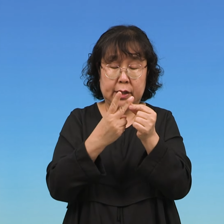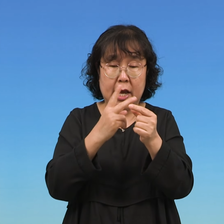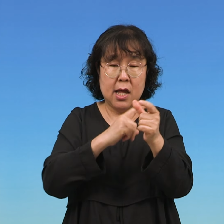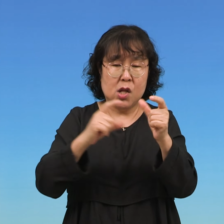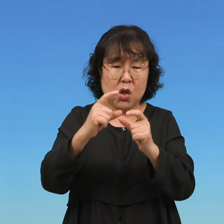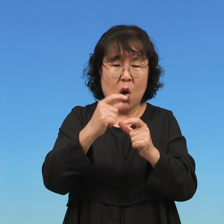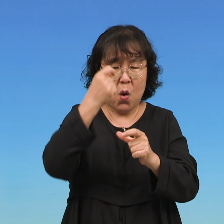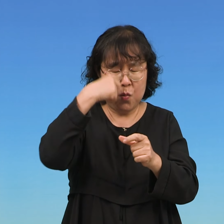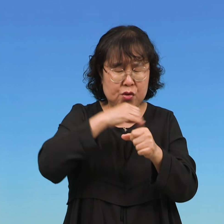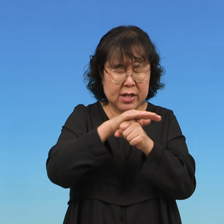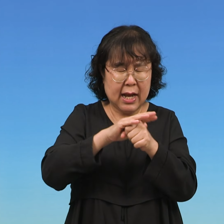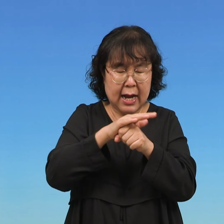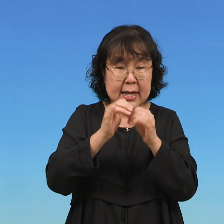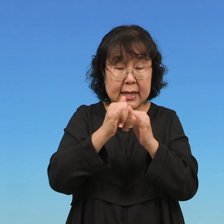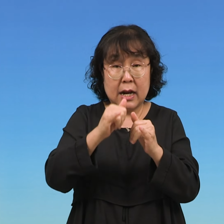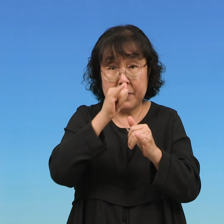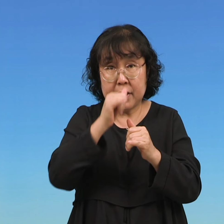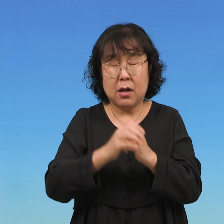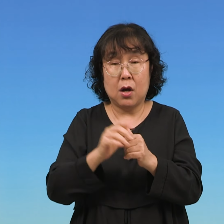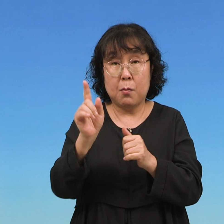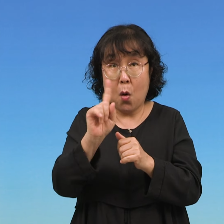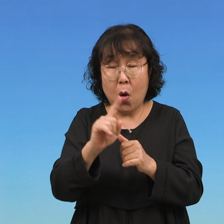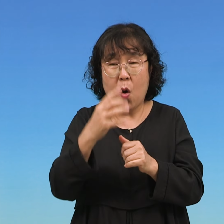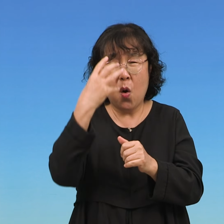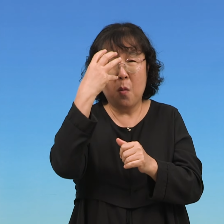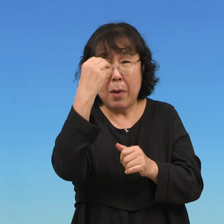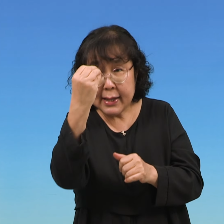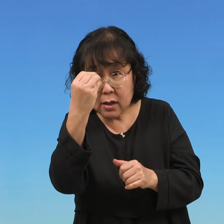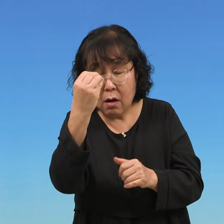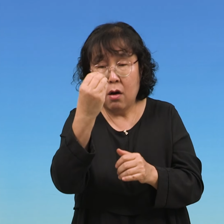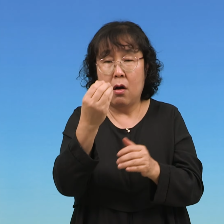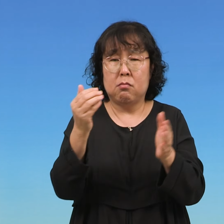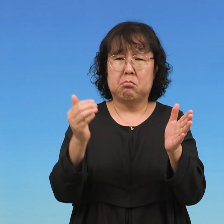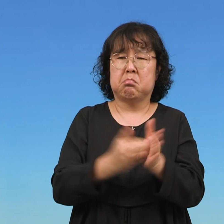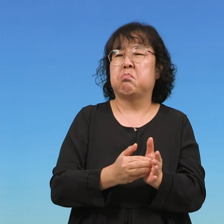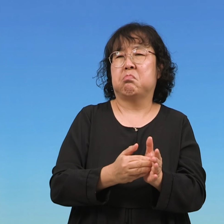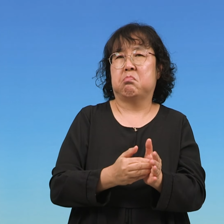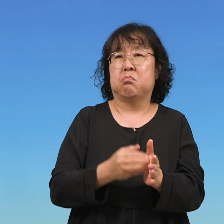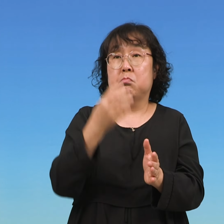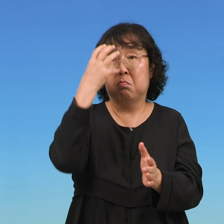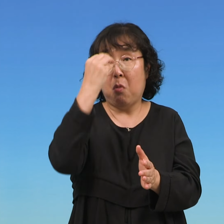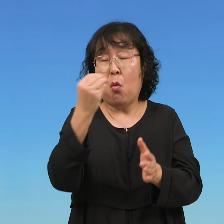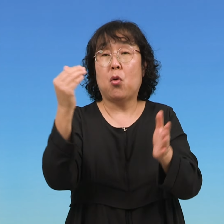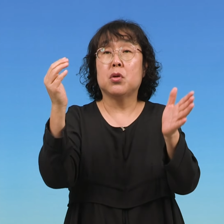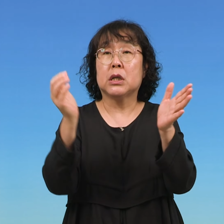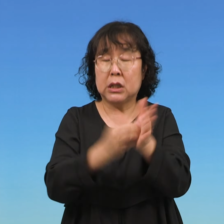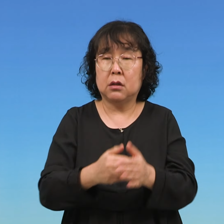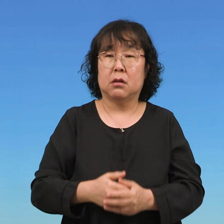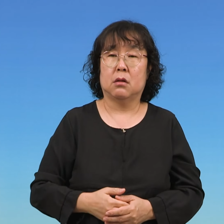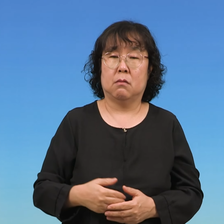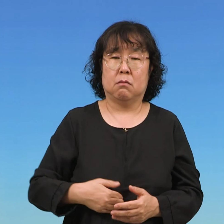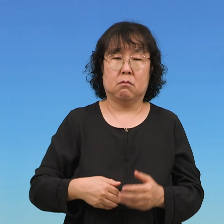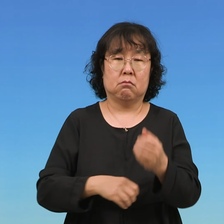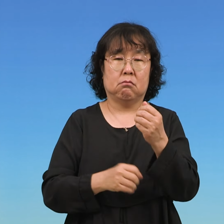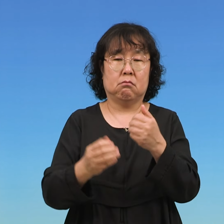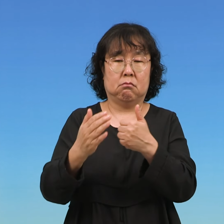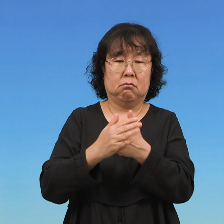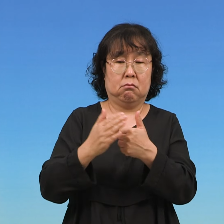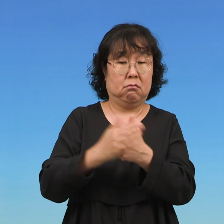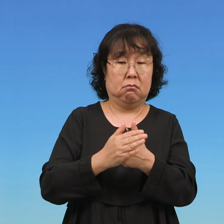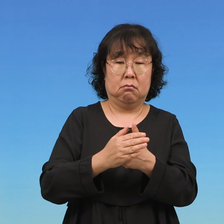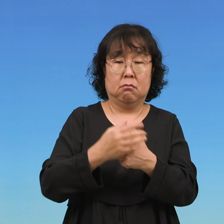더 불쌍한 사람이 있습니다 봐놓고 영향을 못 받은 사람이에요 그거 다 봐 놓고